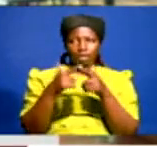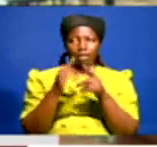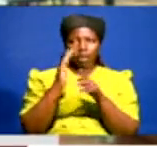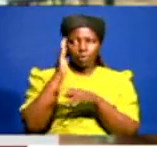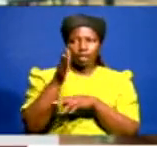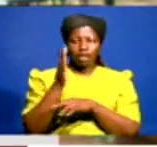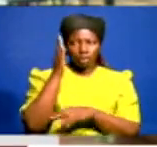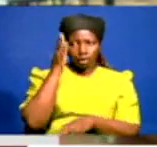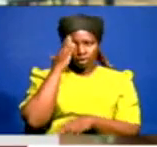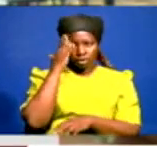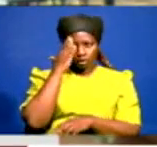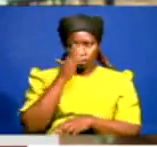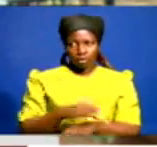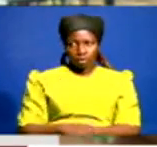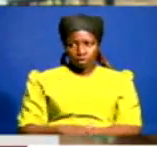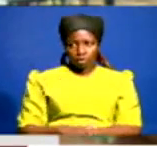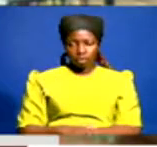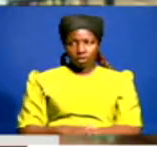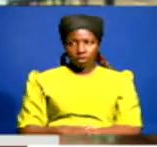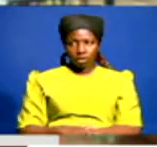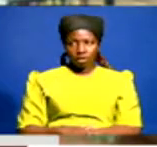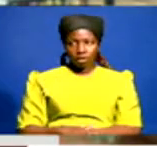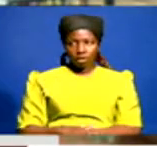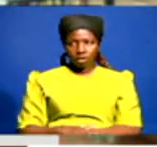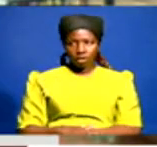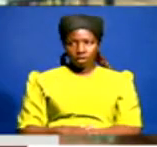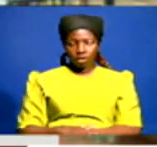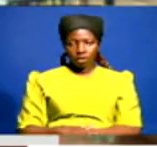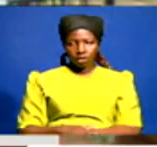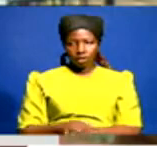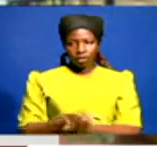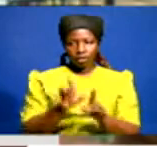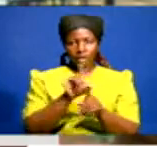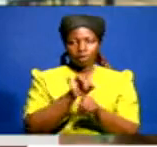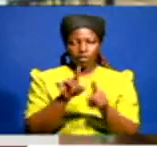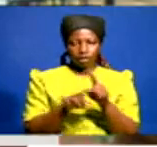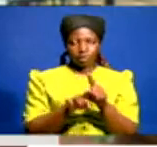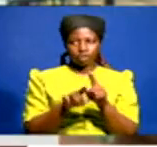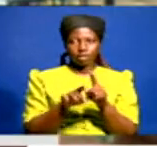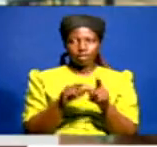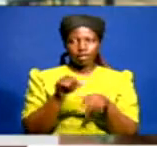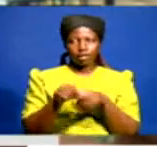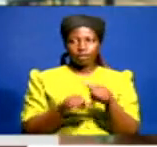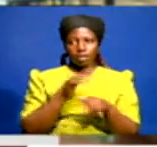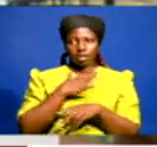mbivu kuhusiana na msanii wetu Gibson Gathu. Kwako studio.